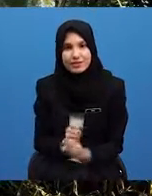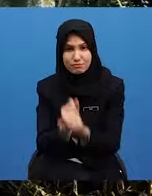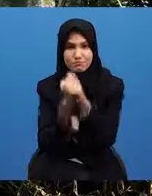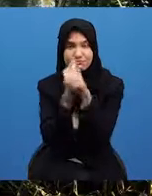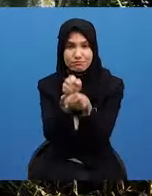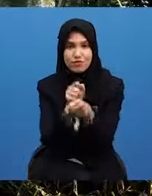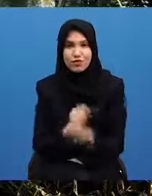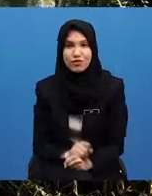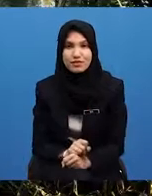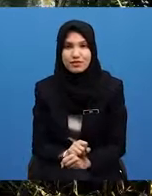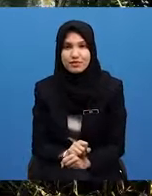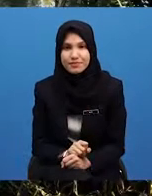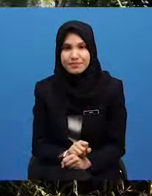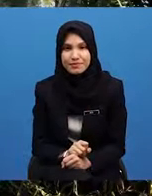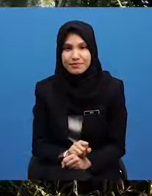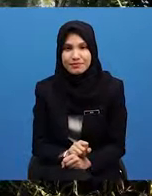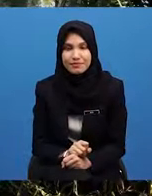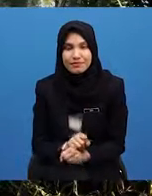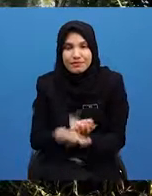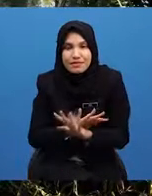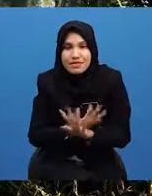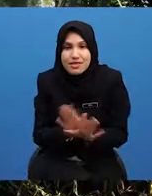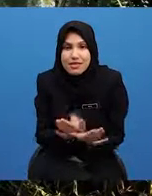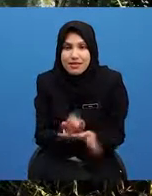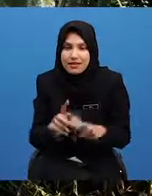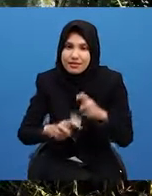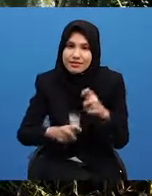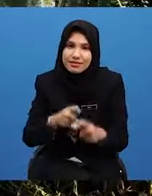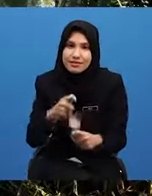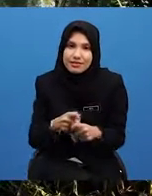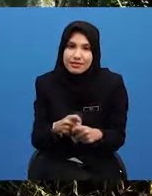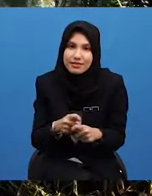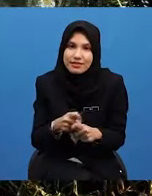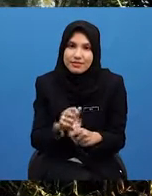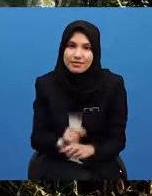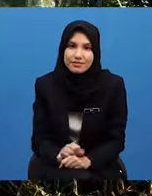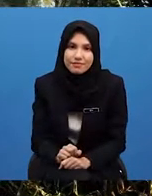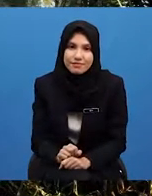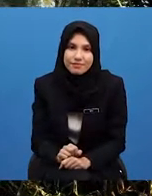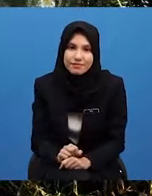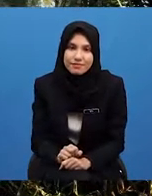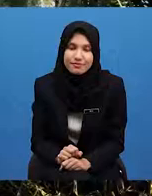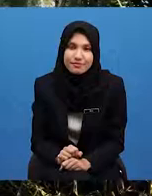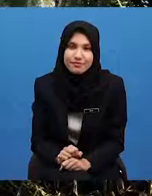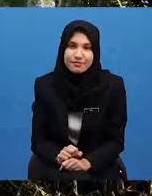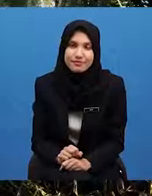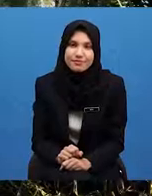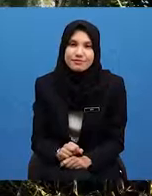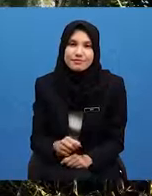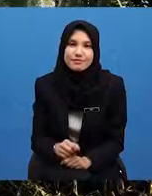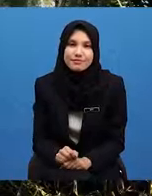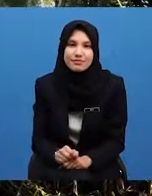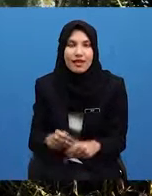joran yang cikgu pegang ini tidak memiliki sistem takal seperti ini. Kalau